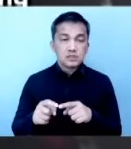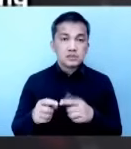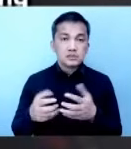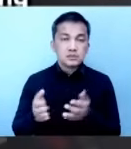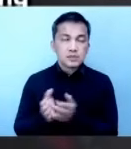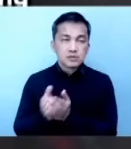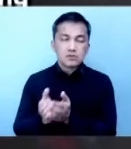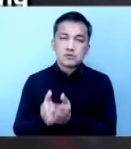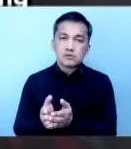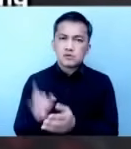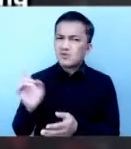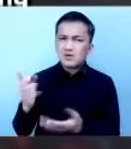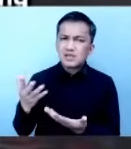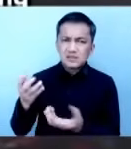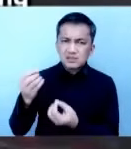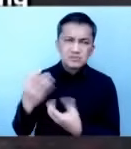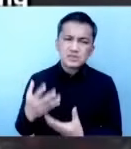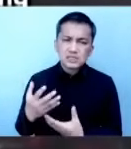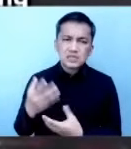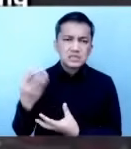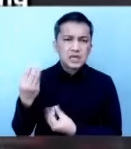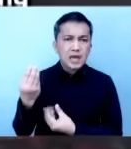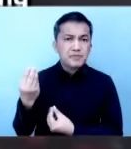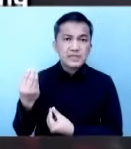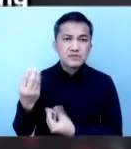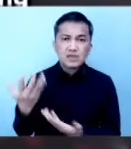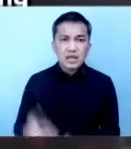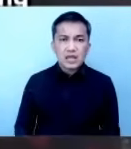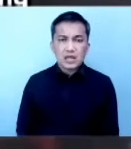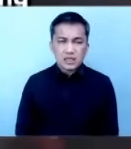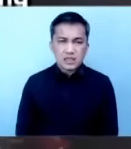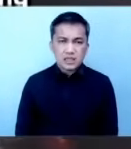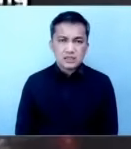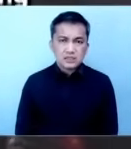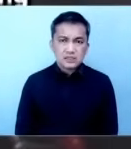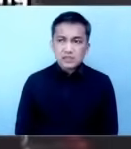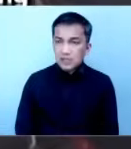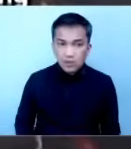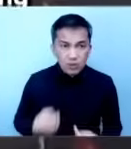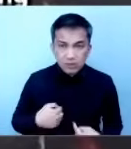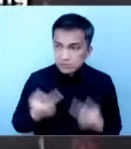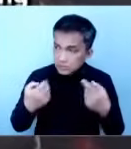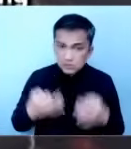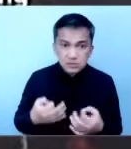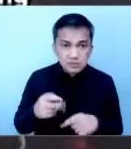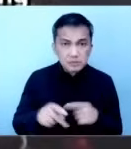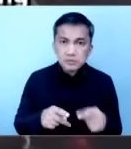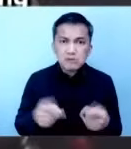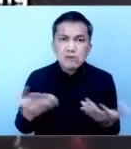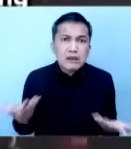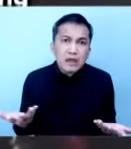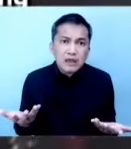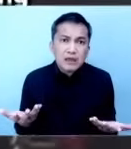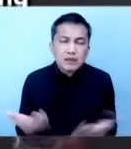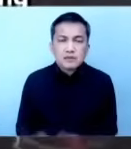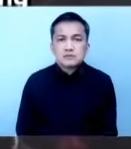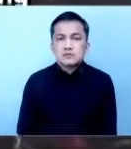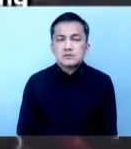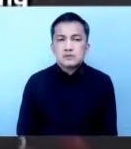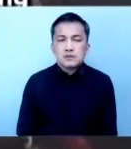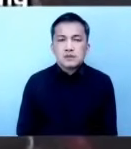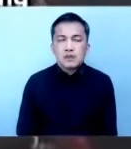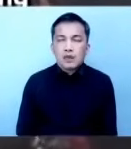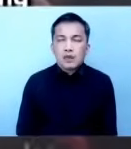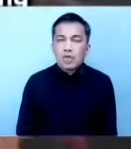wala silang binibigay na update kung ano ang gagawin sa amin, kung ano ang desisyon nila sa mga tao. Wala,